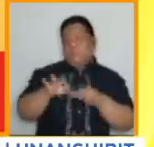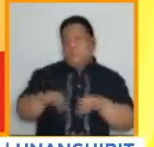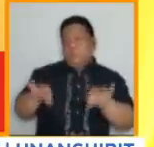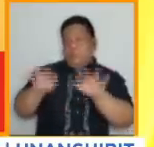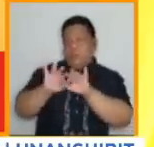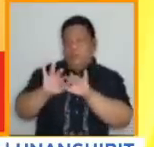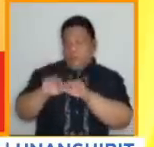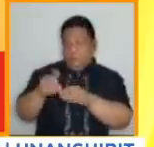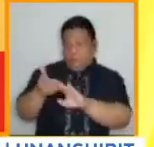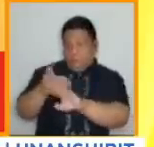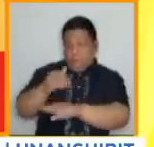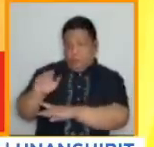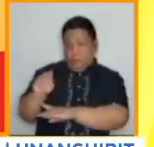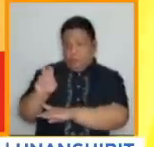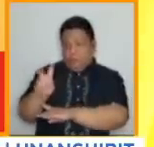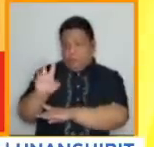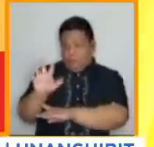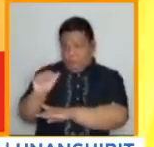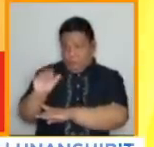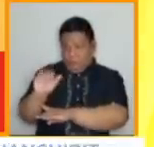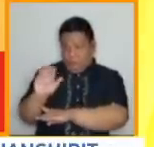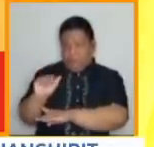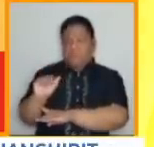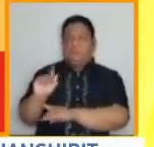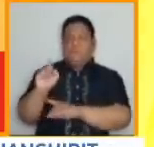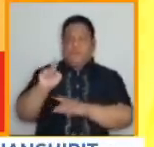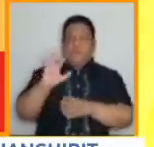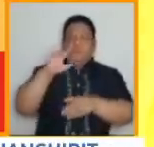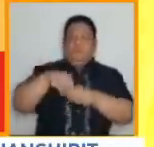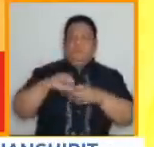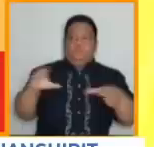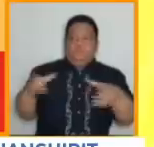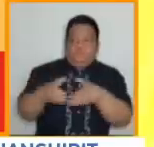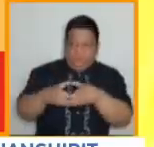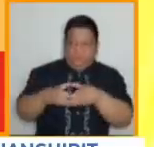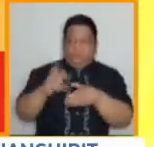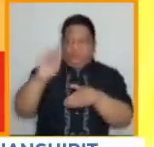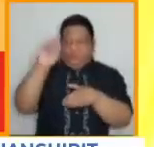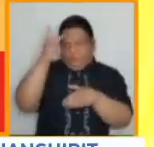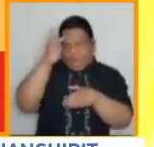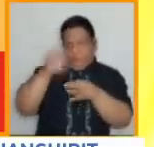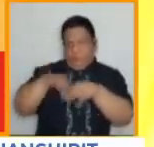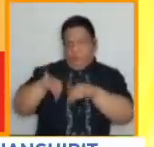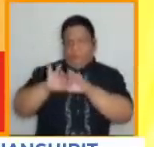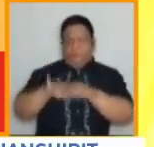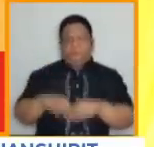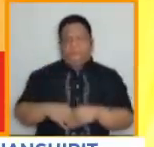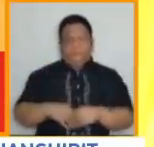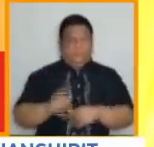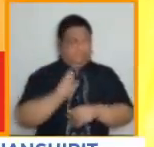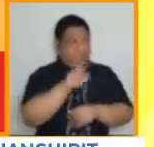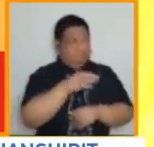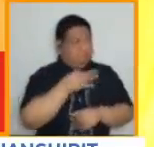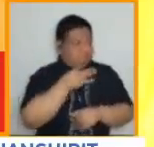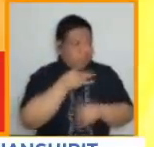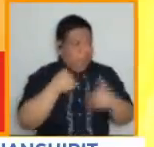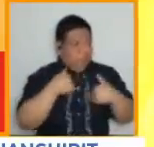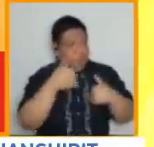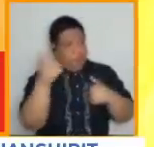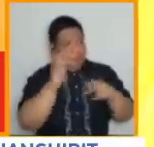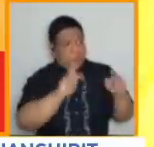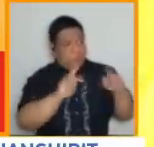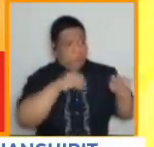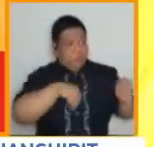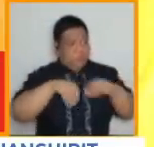siya. At so lahat ng possibility bukas. Sa ngayon po ba, may mga nag-aina ng substitution para po sa presidente o